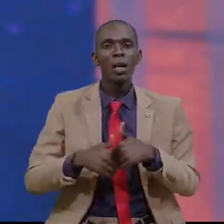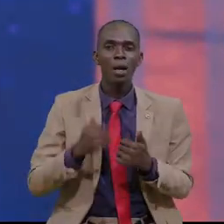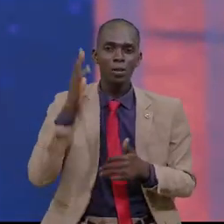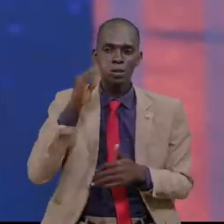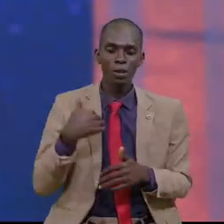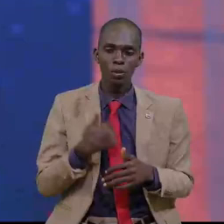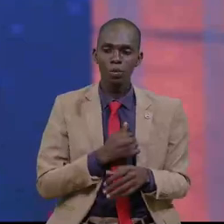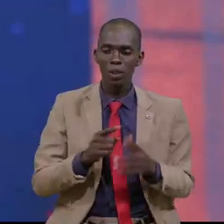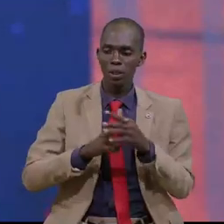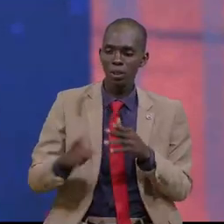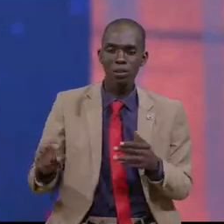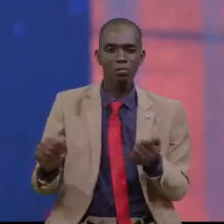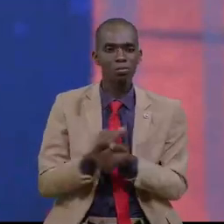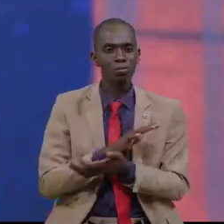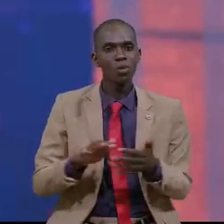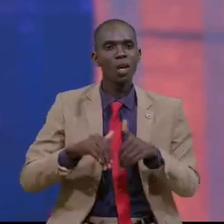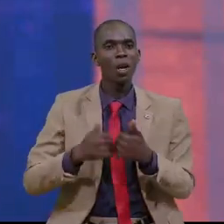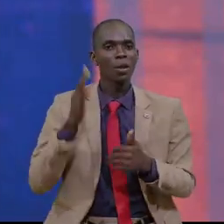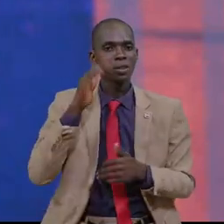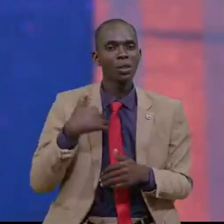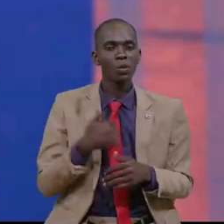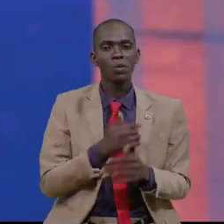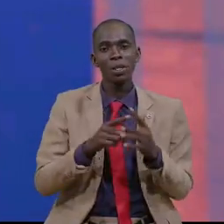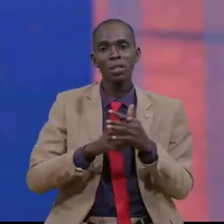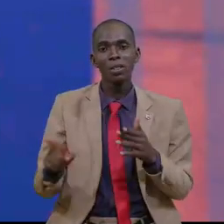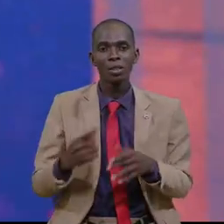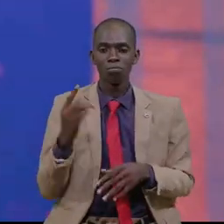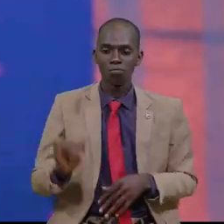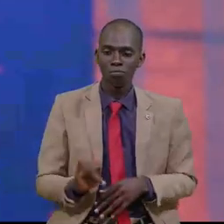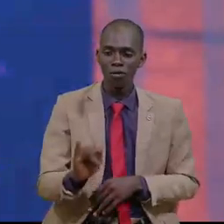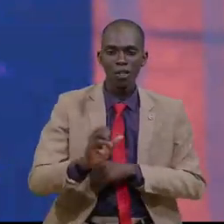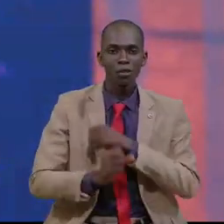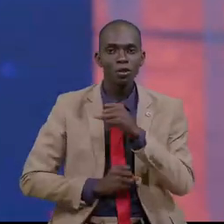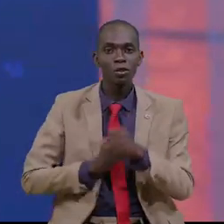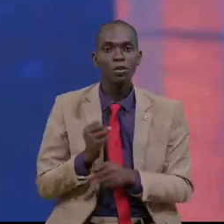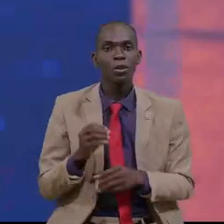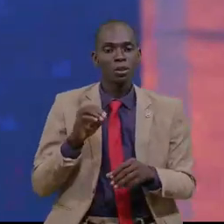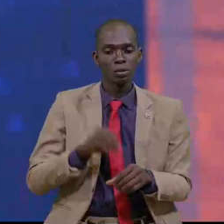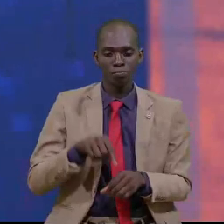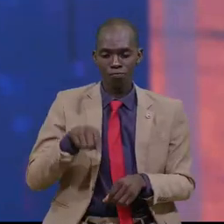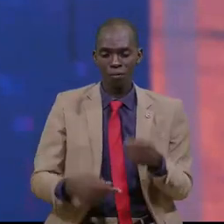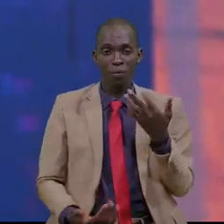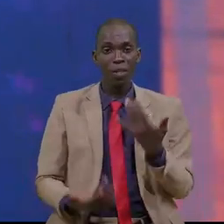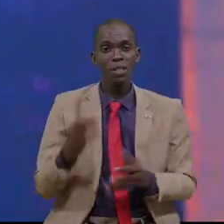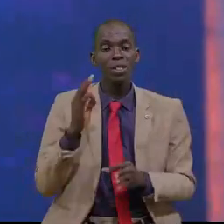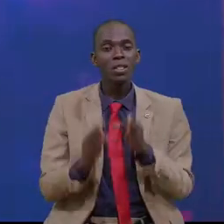Comment échapperons-nous à la condamnation? Comment échapperons-nous à la souffrance éternelle de l'enfer